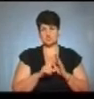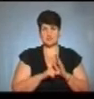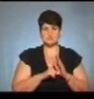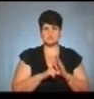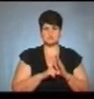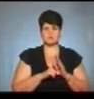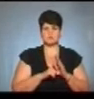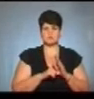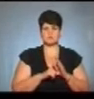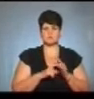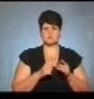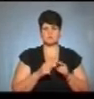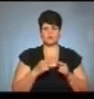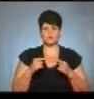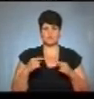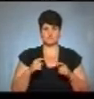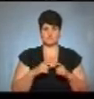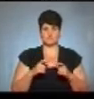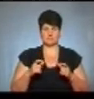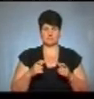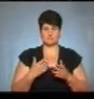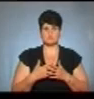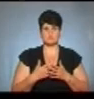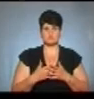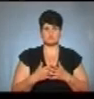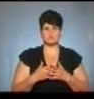там різні квитанції приходять по-різному. Ну, десь